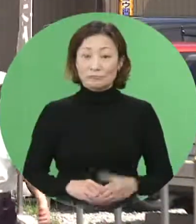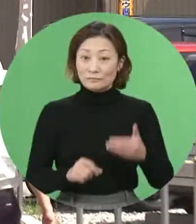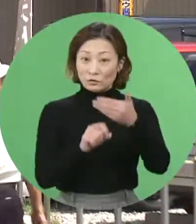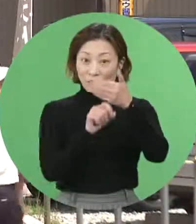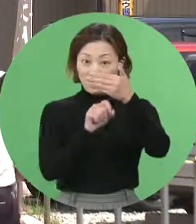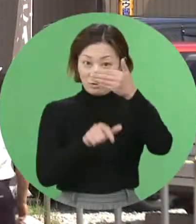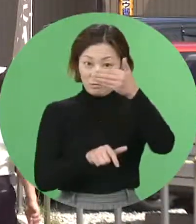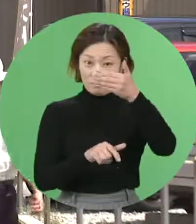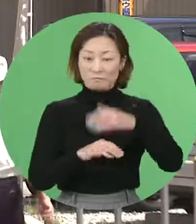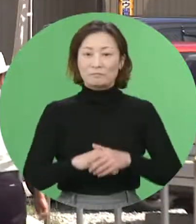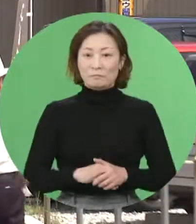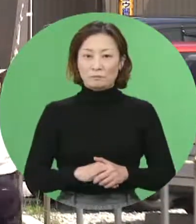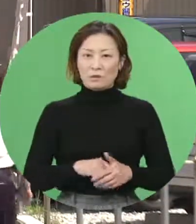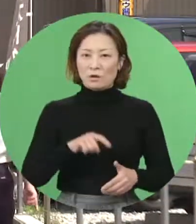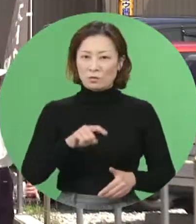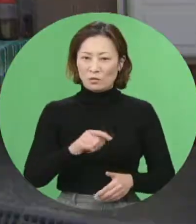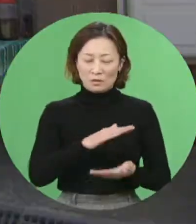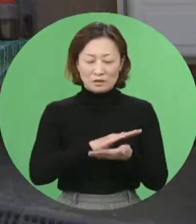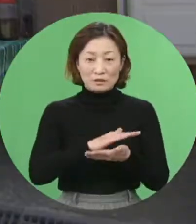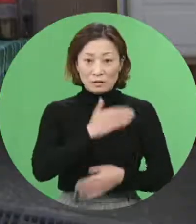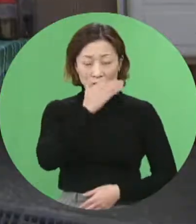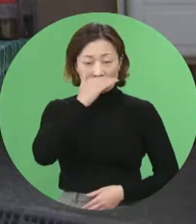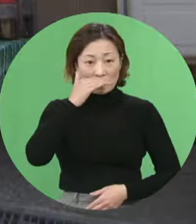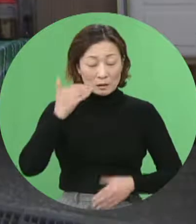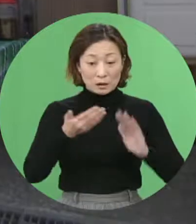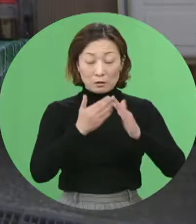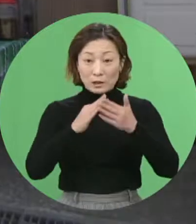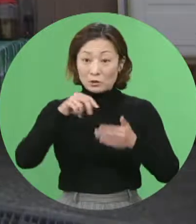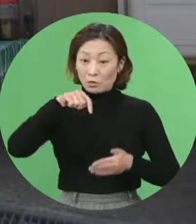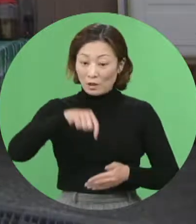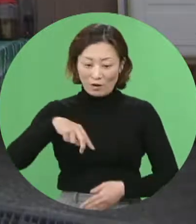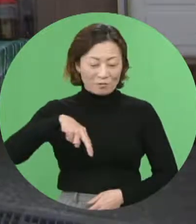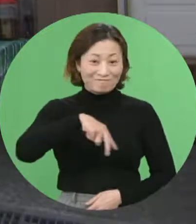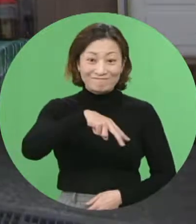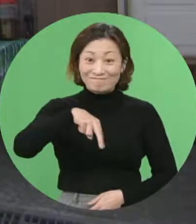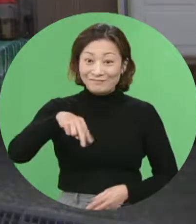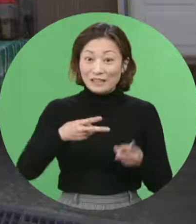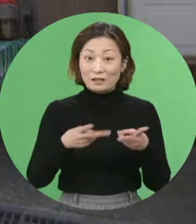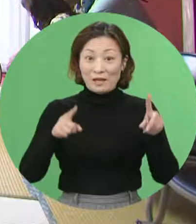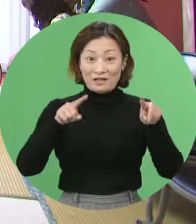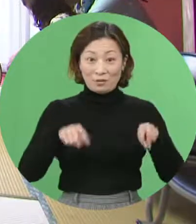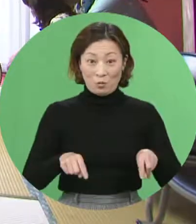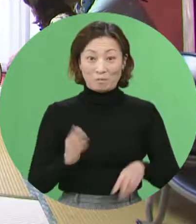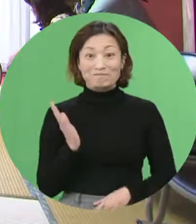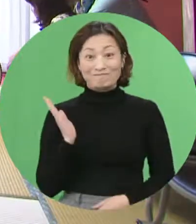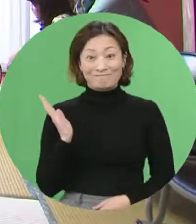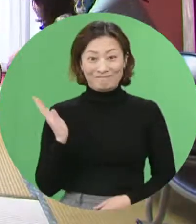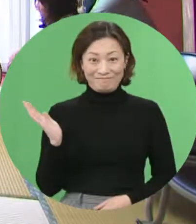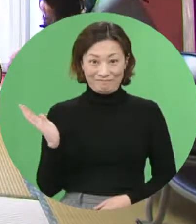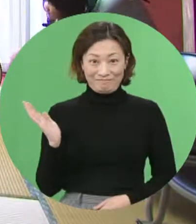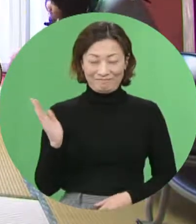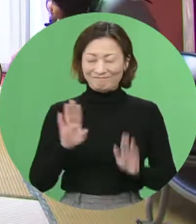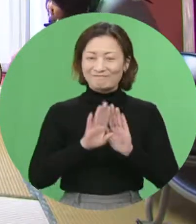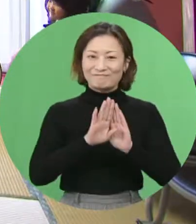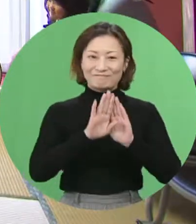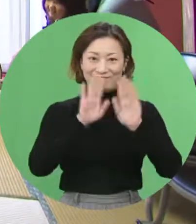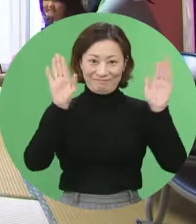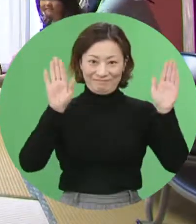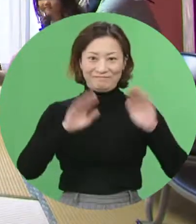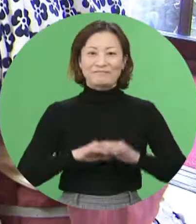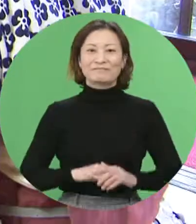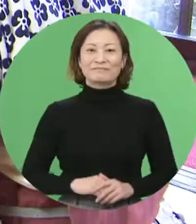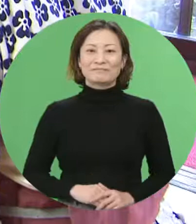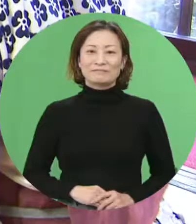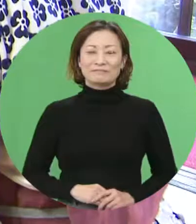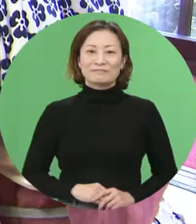9月、この風情ある町並みを散策するイベント、小町並みナート2018が開催されました